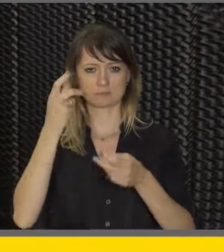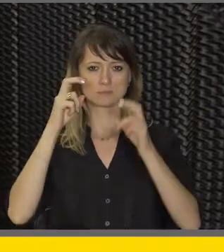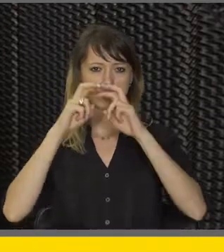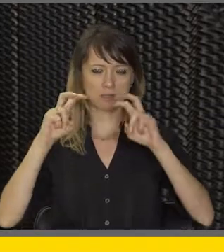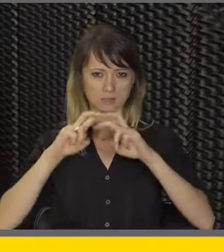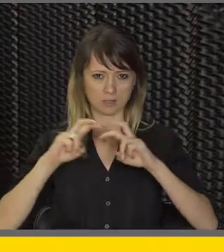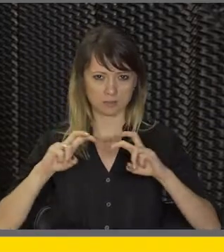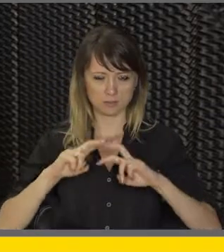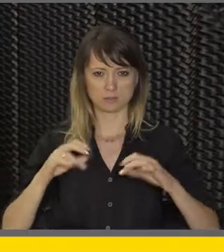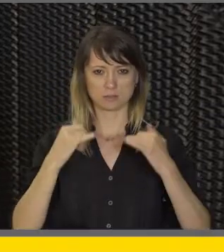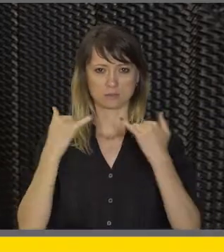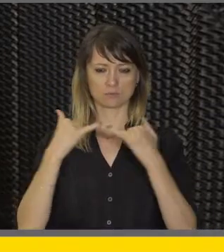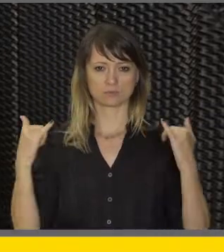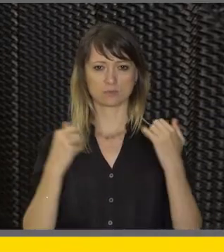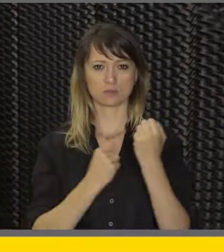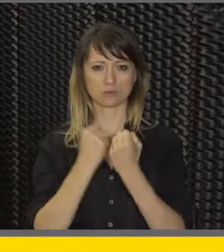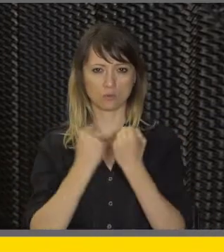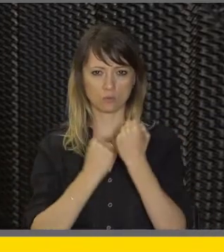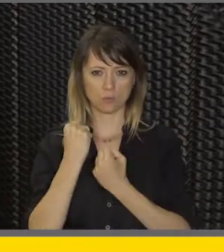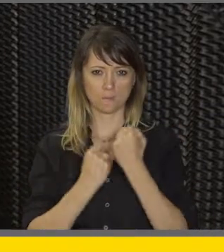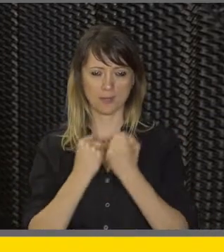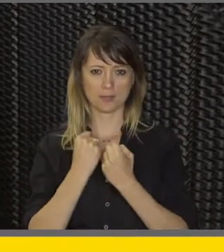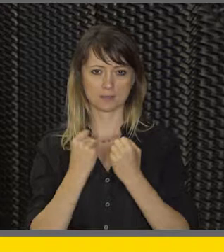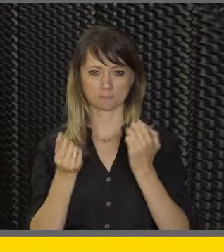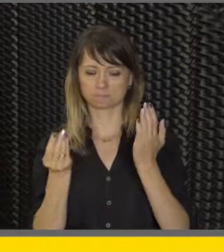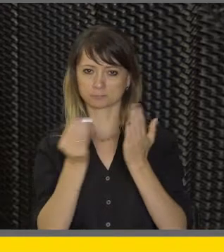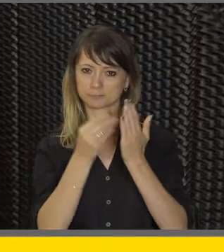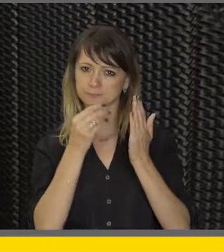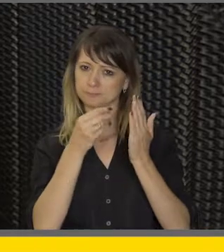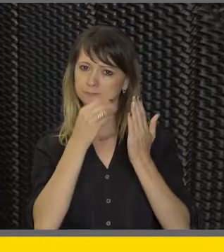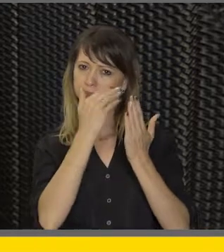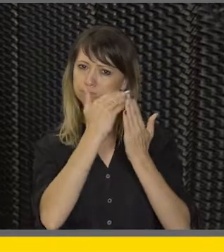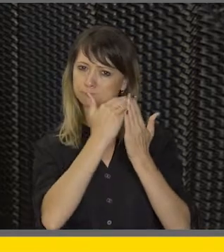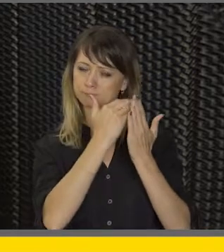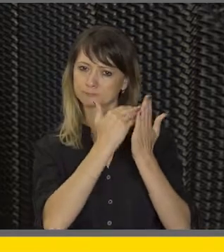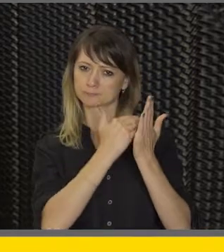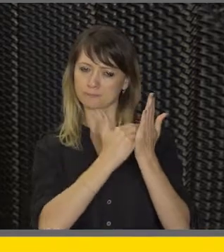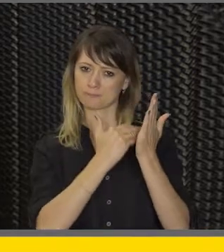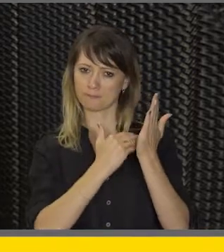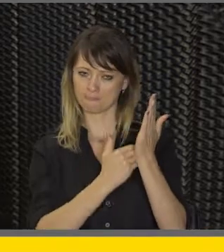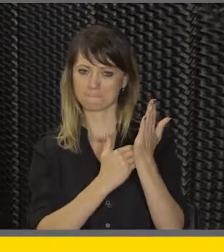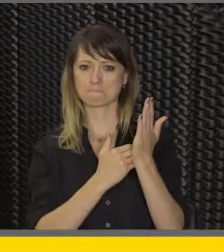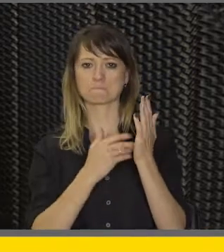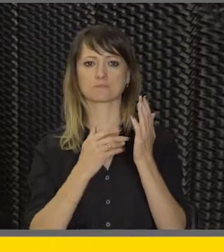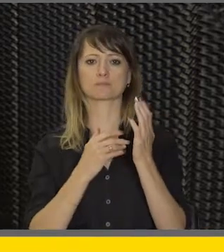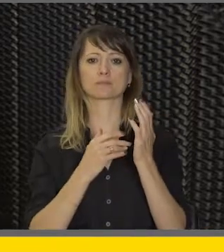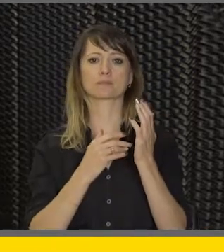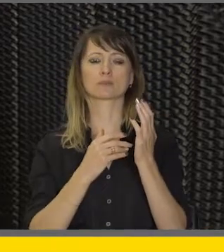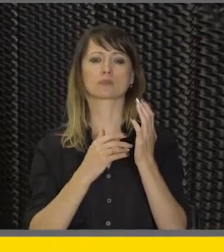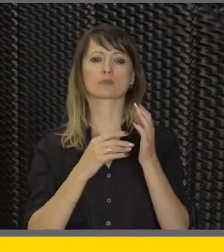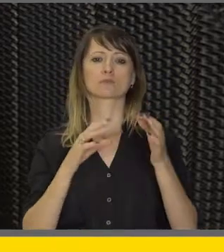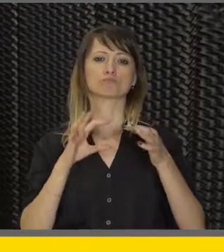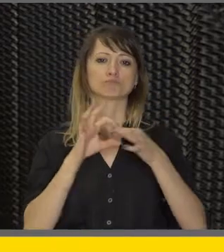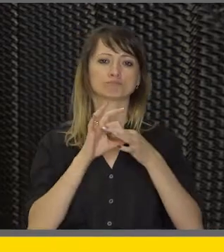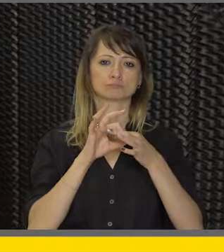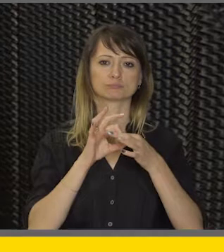dokumentów, gdzie stworzono spis sektorów, towarów i usług związanych z ochroną środowiska. On dzisiaj jest